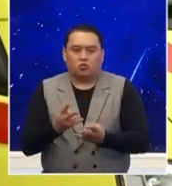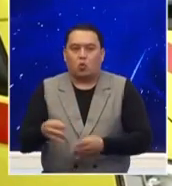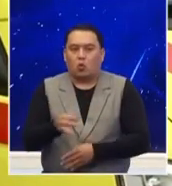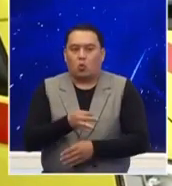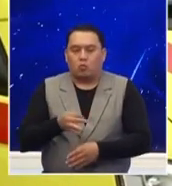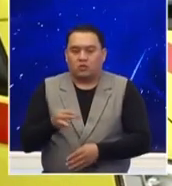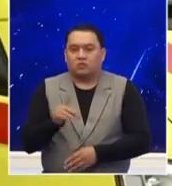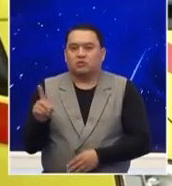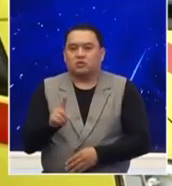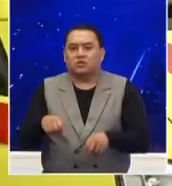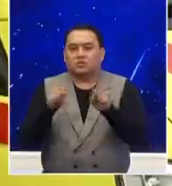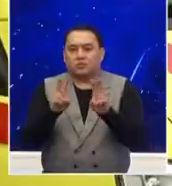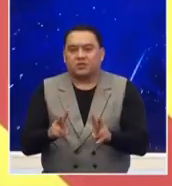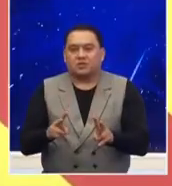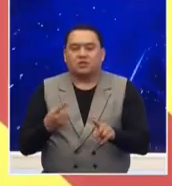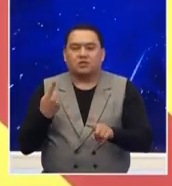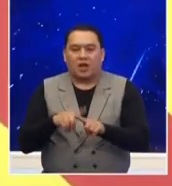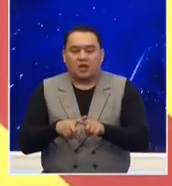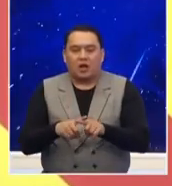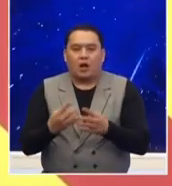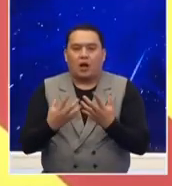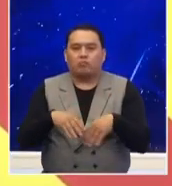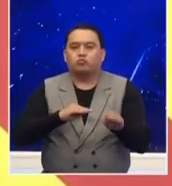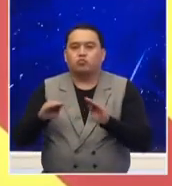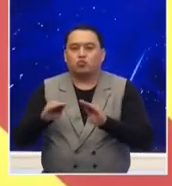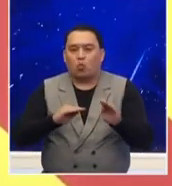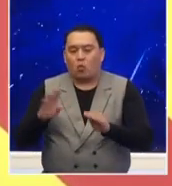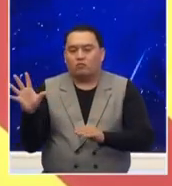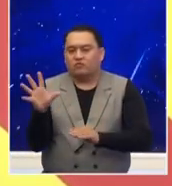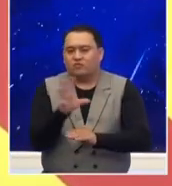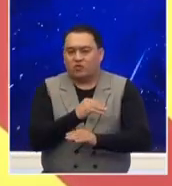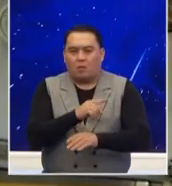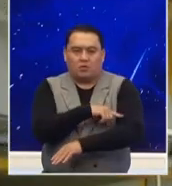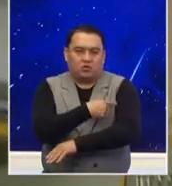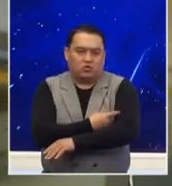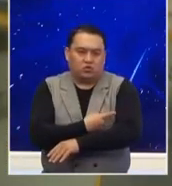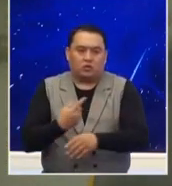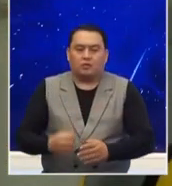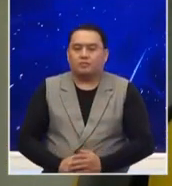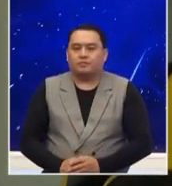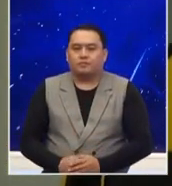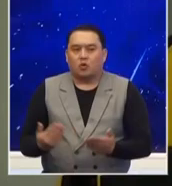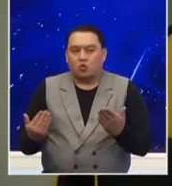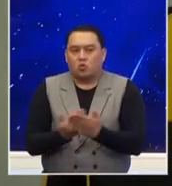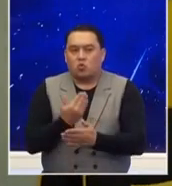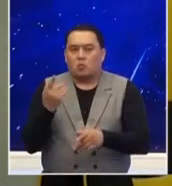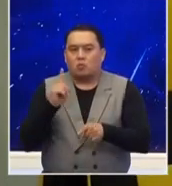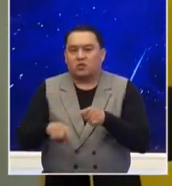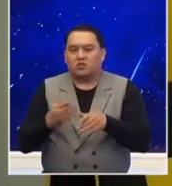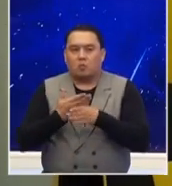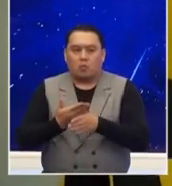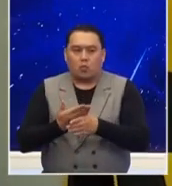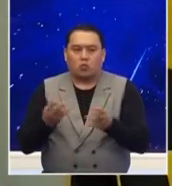точно не прогадало. Спецтранспорт оснащен оборудованием премиум-класса, по последнему слову техники. В новой карете скорой помощи